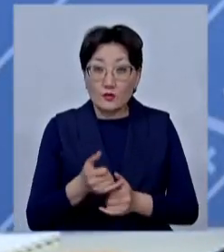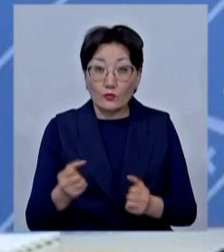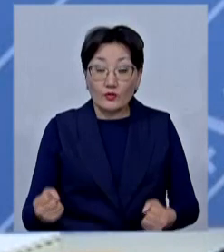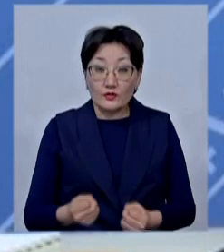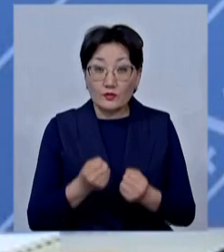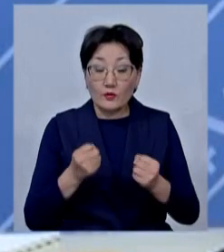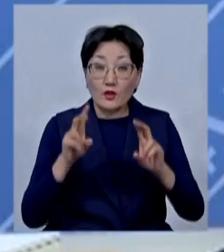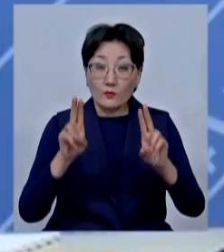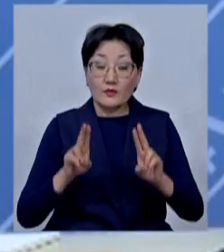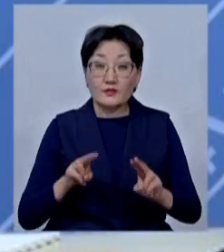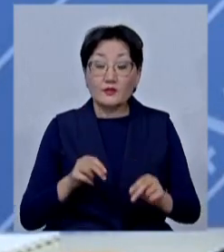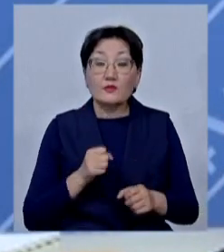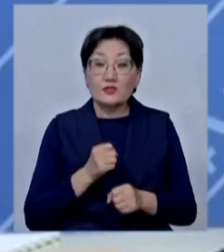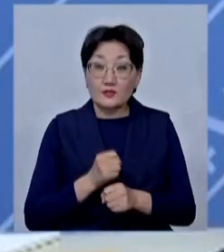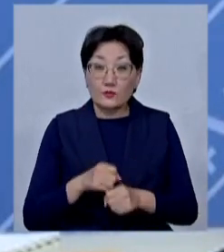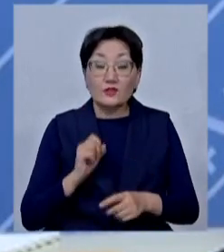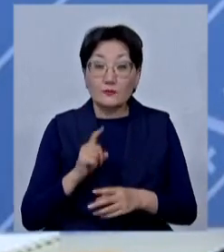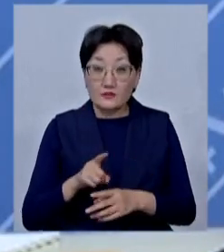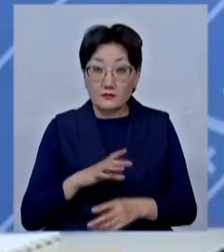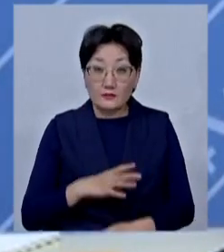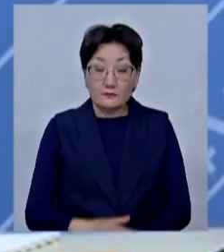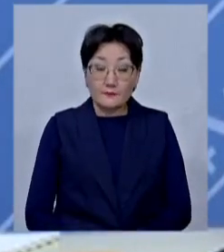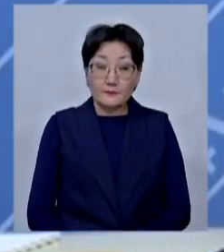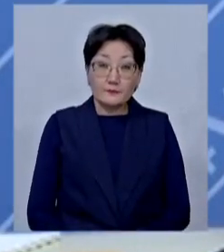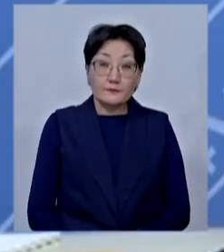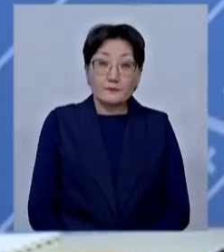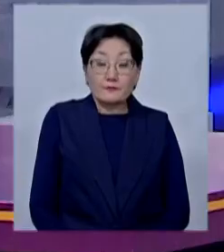бірыңғай стандартын жасауды тапсырамын.